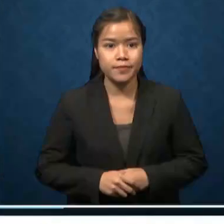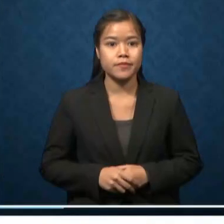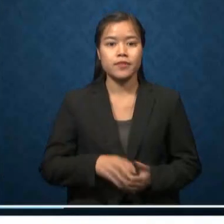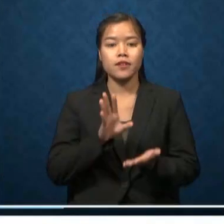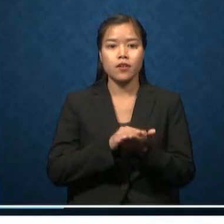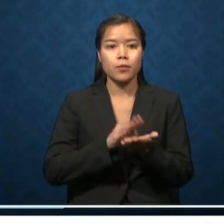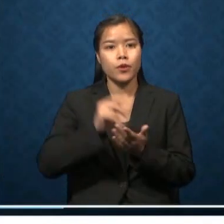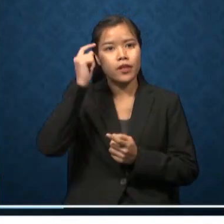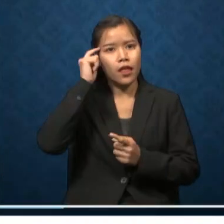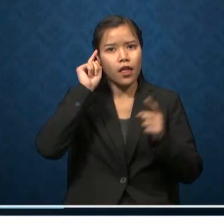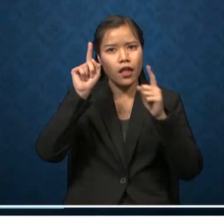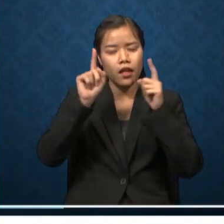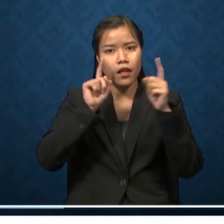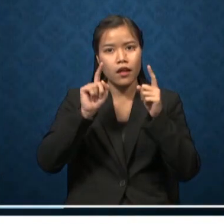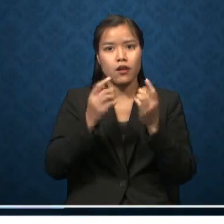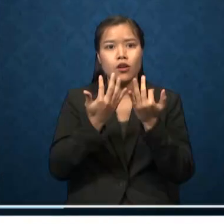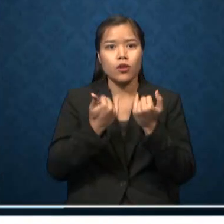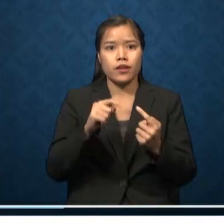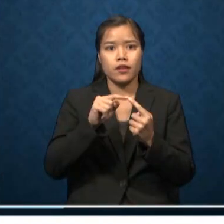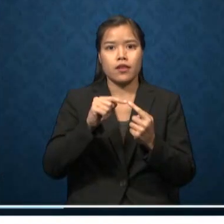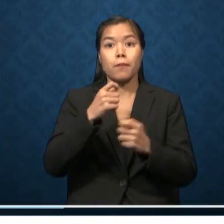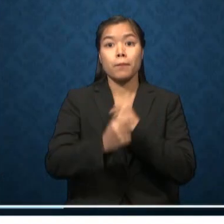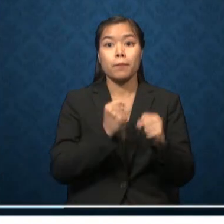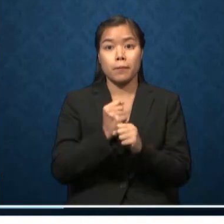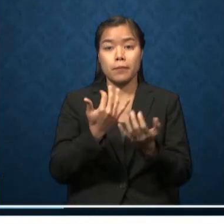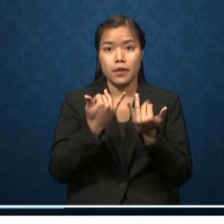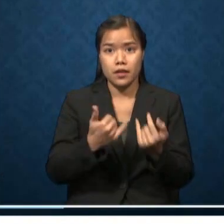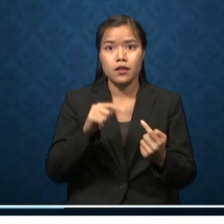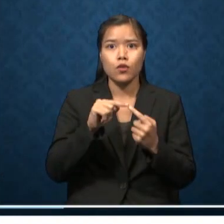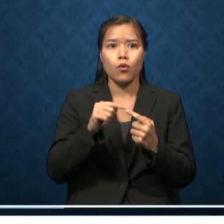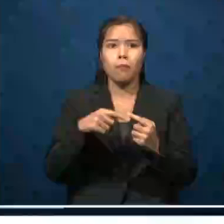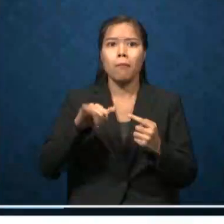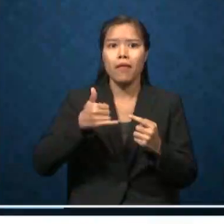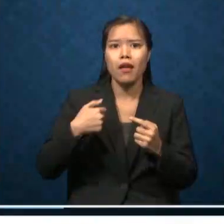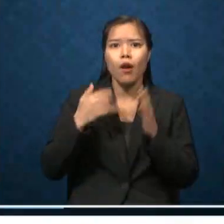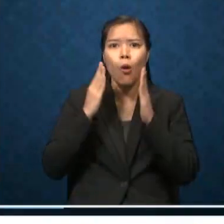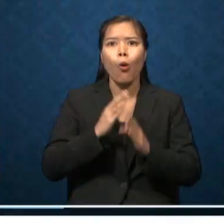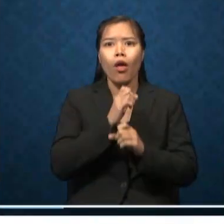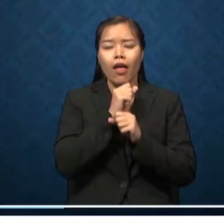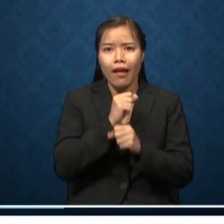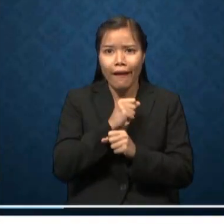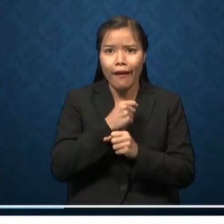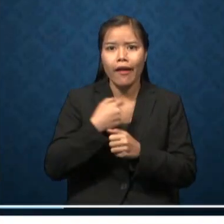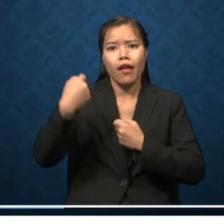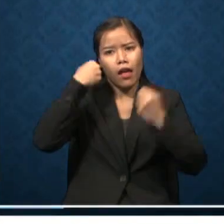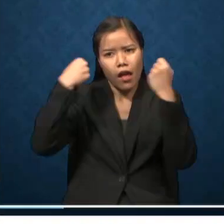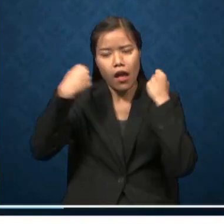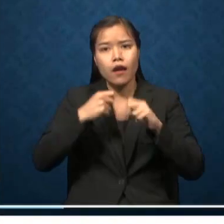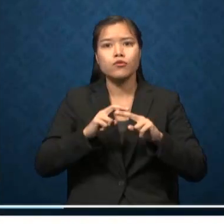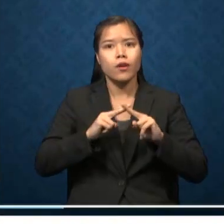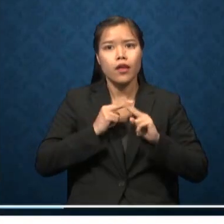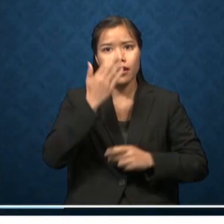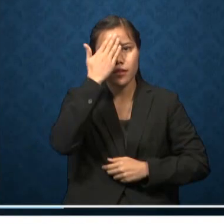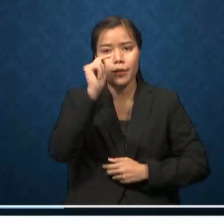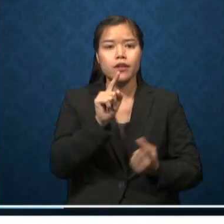implementไปในปีนี้หรือทำการปูพรมไปก็คือสถานการณ์การทำร้ายตัวเองของผู้สูงอายุไทยนะคะเนื่องมาจากว่าเรา